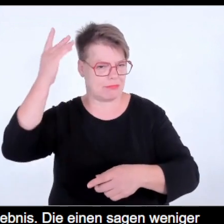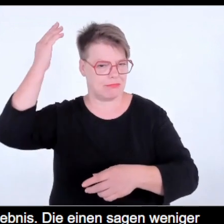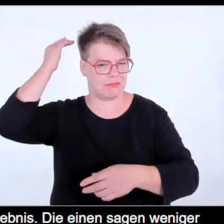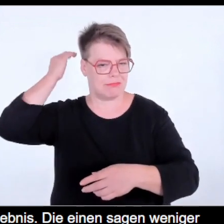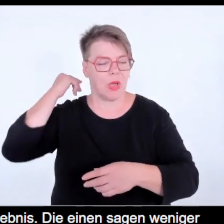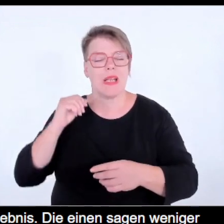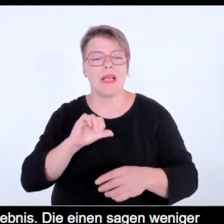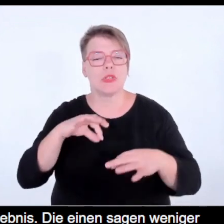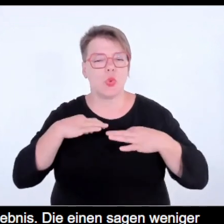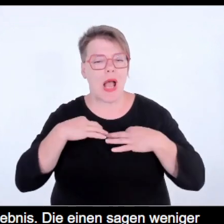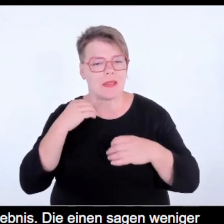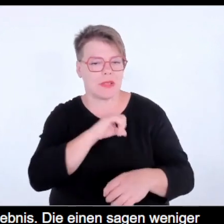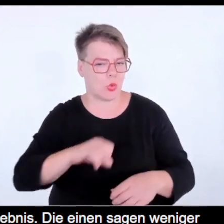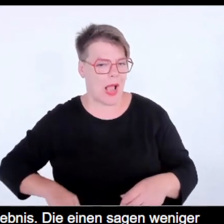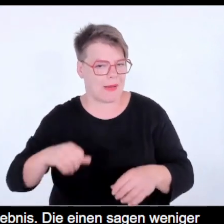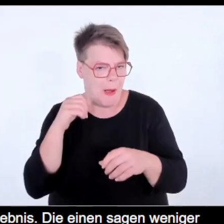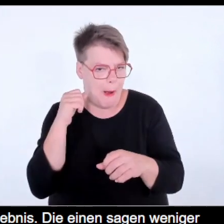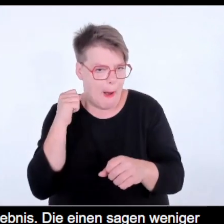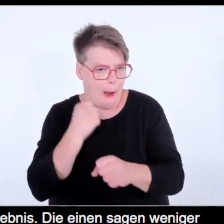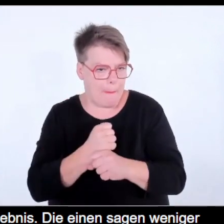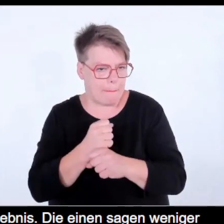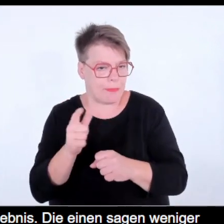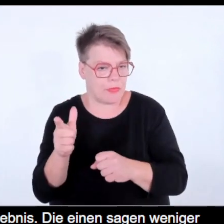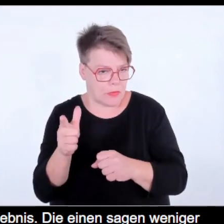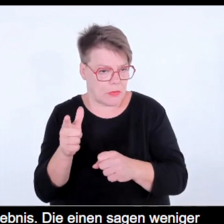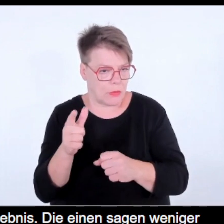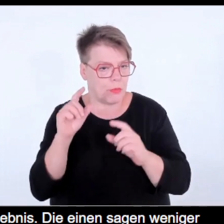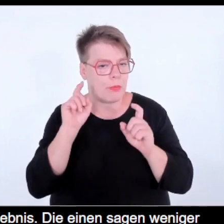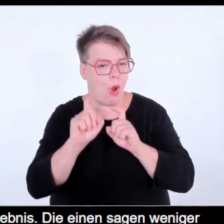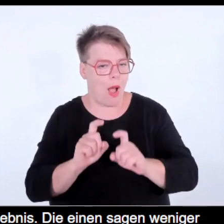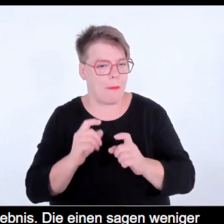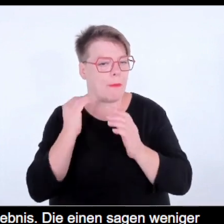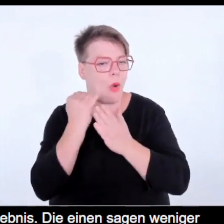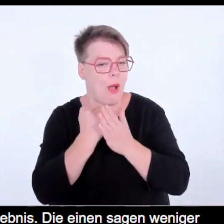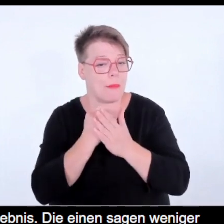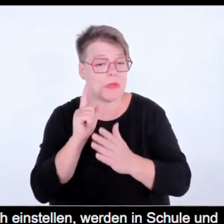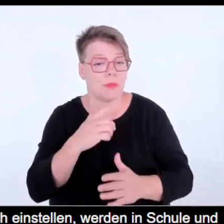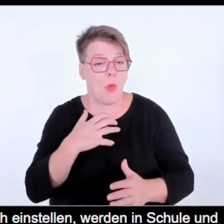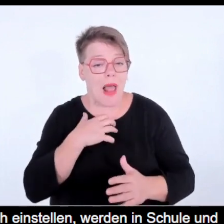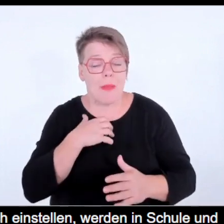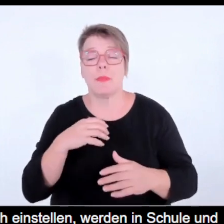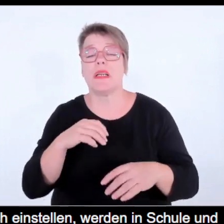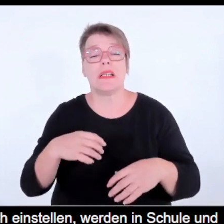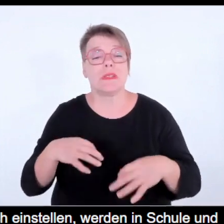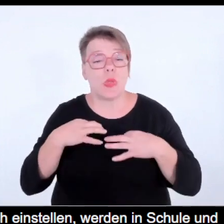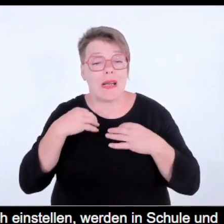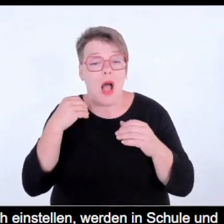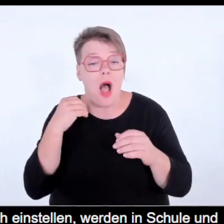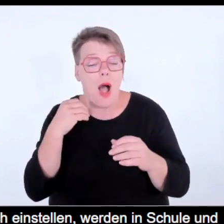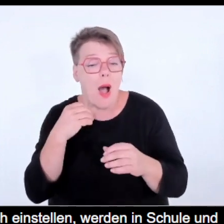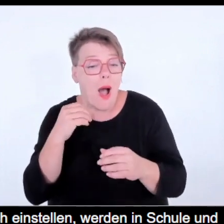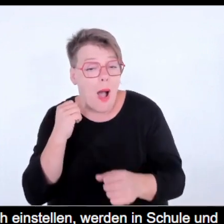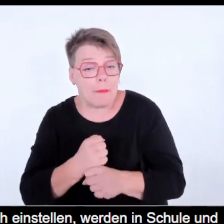Digitalisierung, erweitert sich, verändert sich. Meistens ist dann der eine Experte am Anfang gewesen. dann irgendwie nach drei, vier Jahren, wenn wir es auf neue Beine stellen,